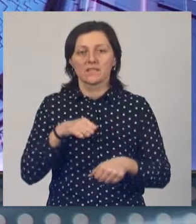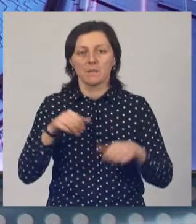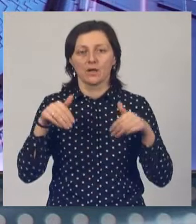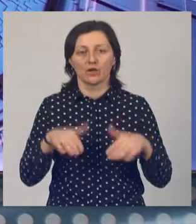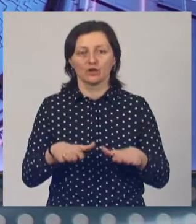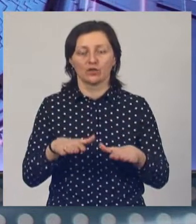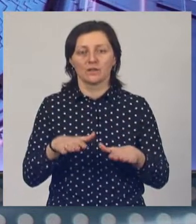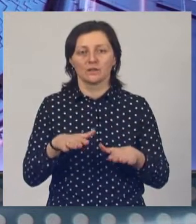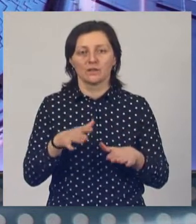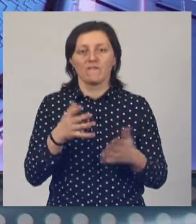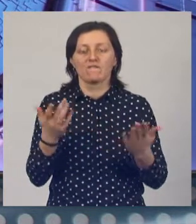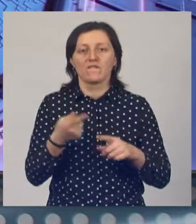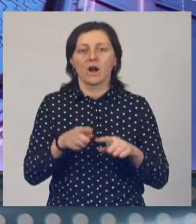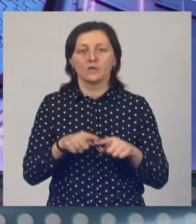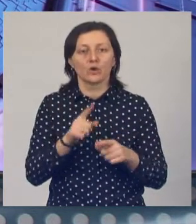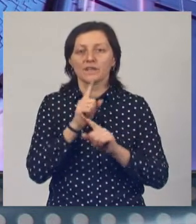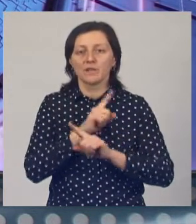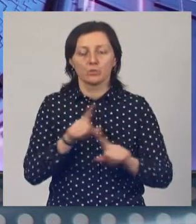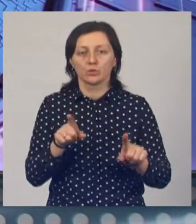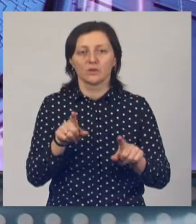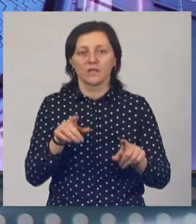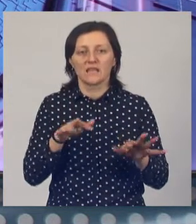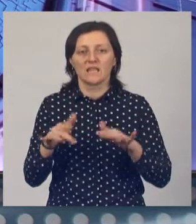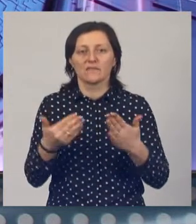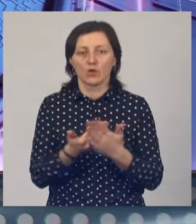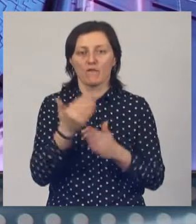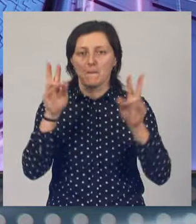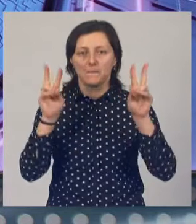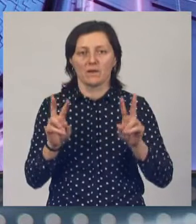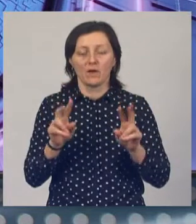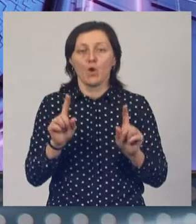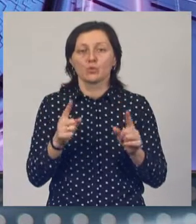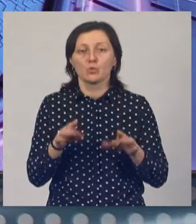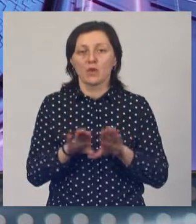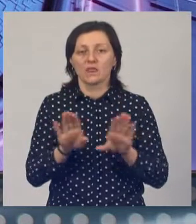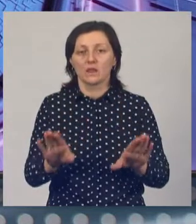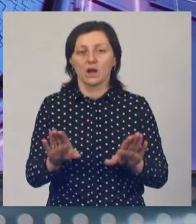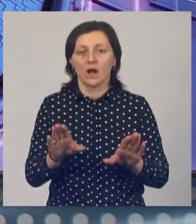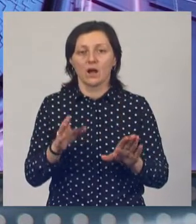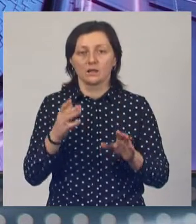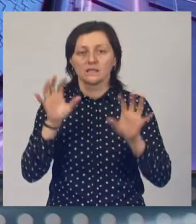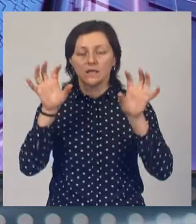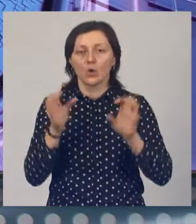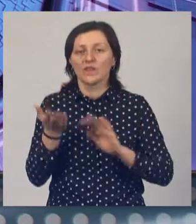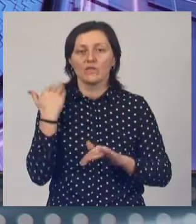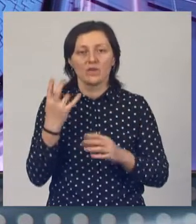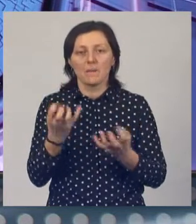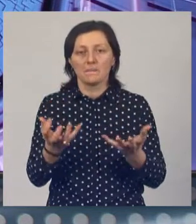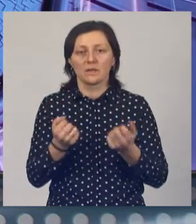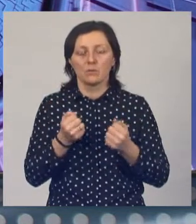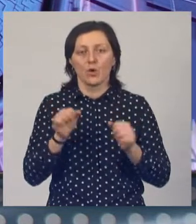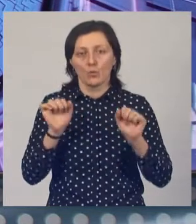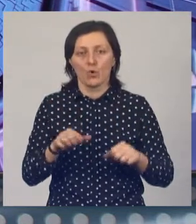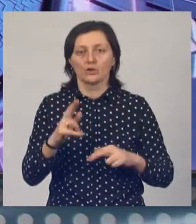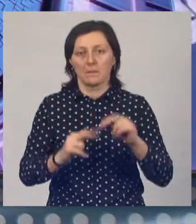муниципальное образование в которых не будут действовать новые правила почему такая норма долго не принималось и на каких условиях можно построить дом на